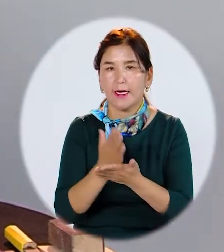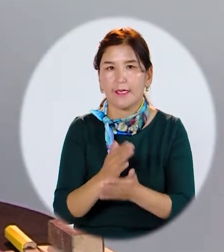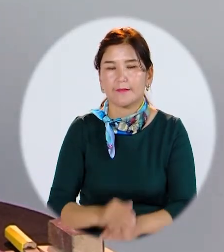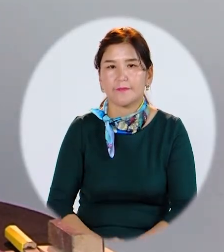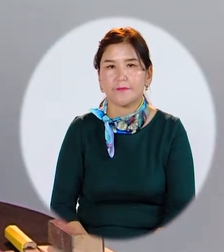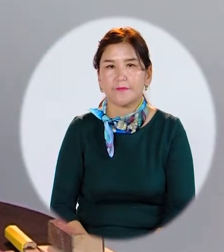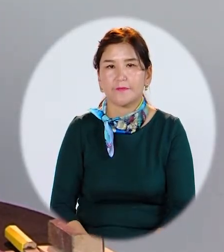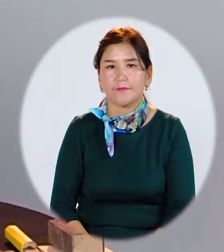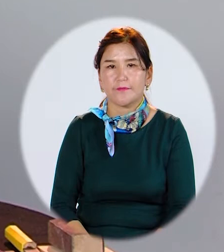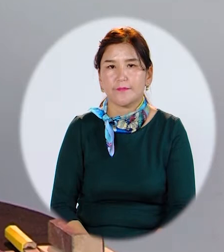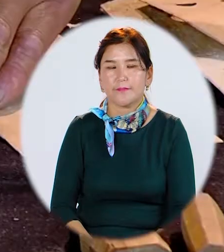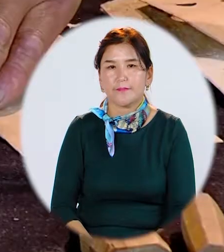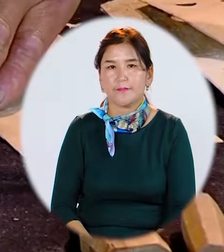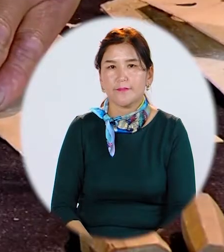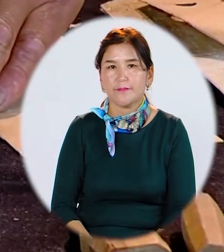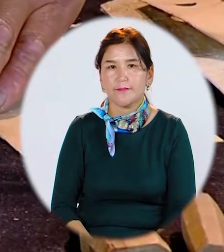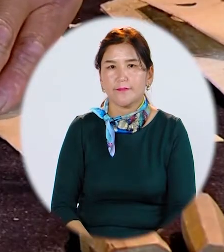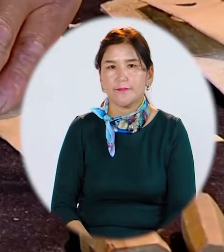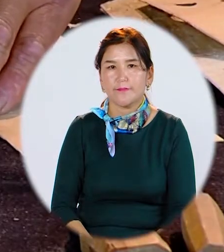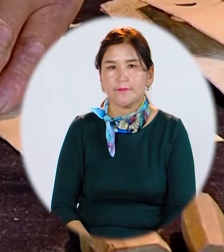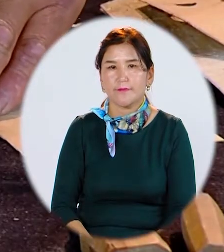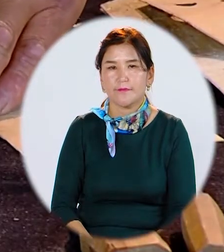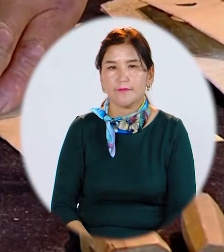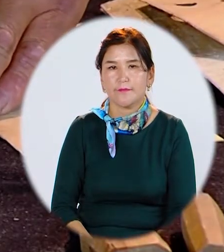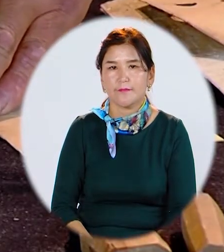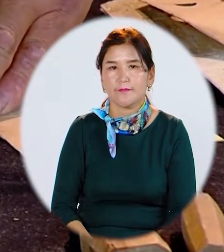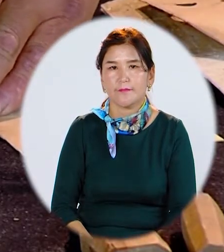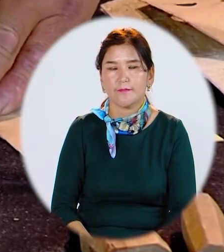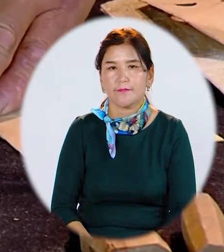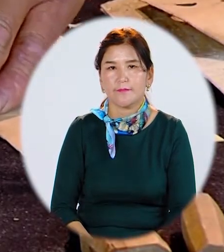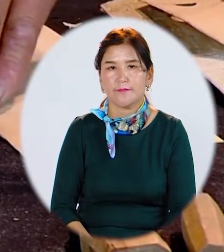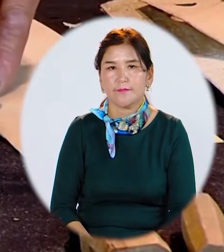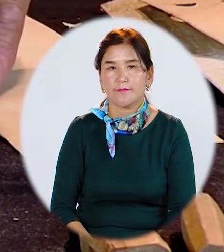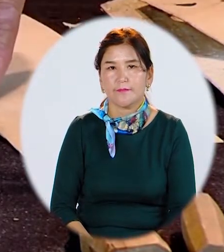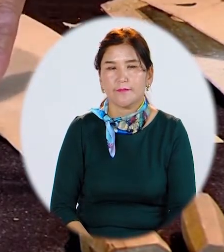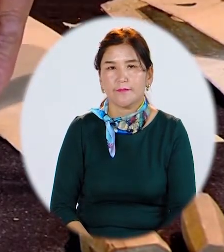ингэж байрлуулад эсгүүрийг авч өгнө.